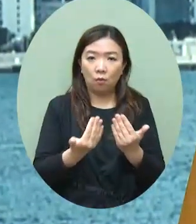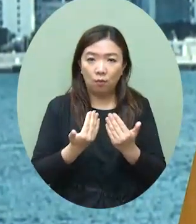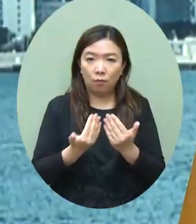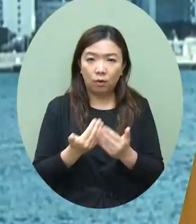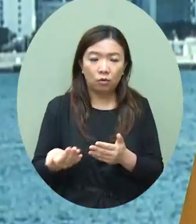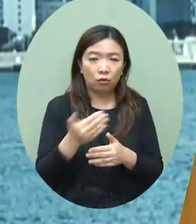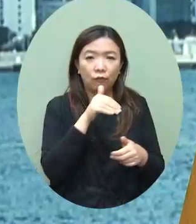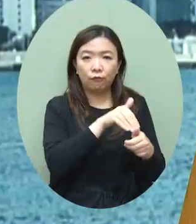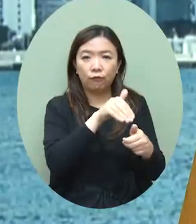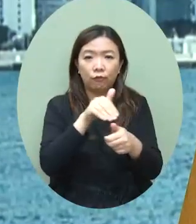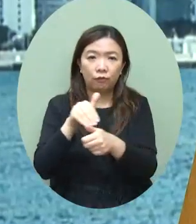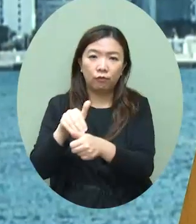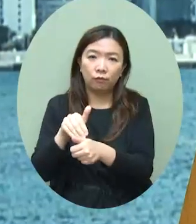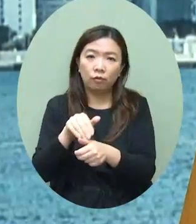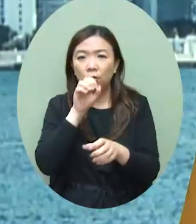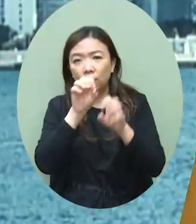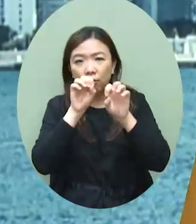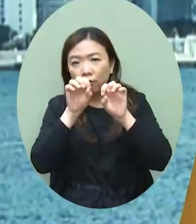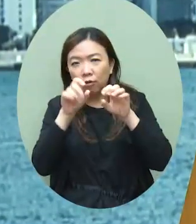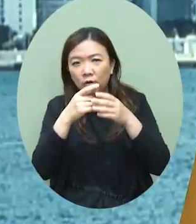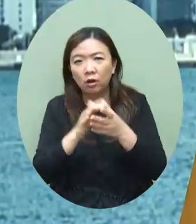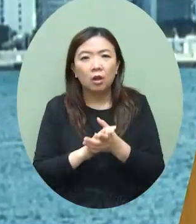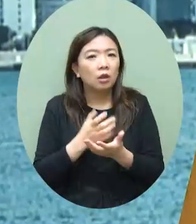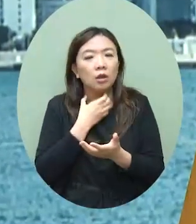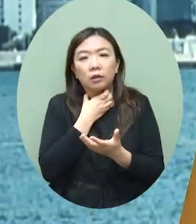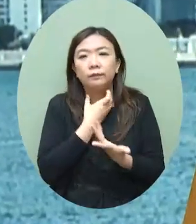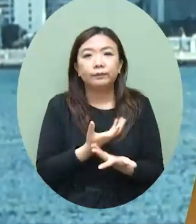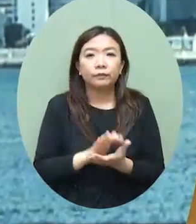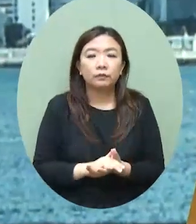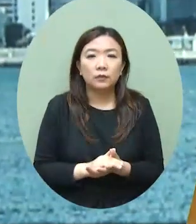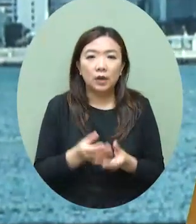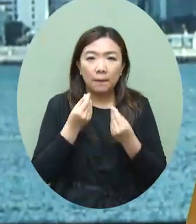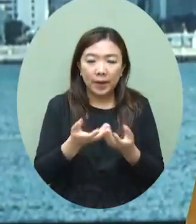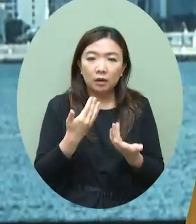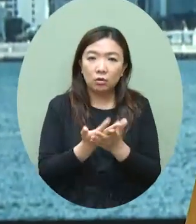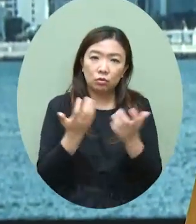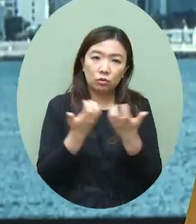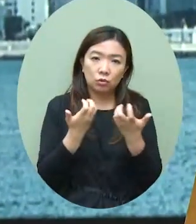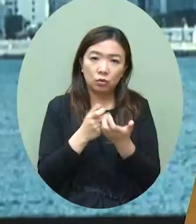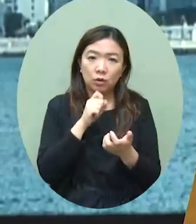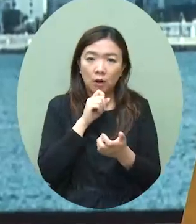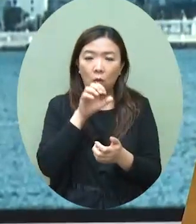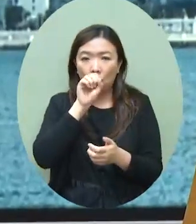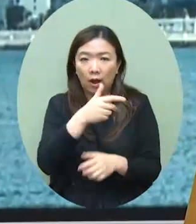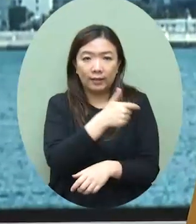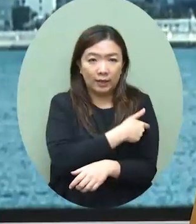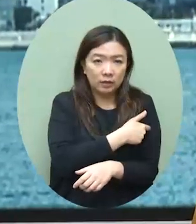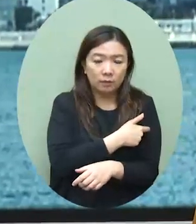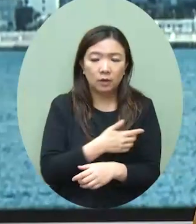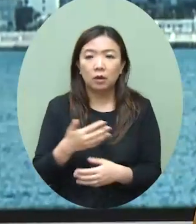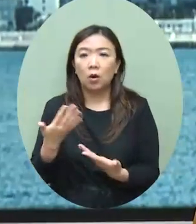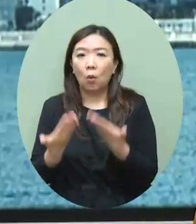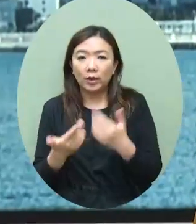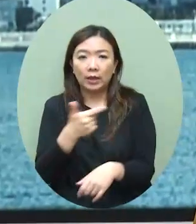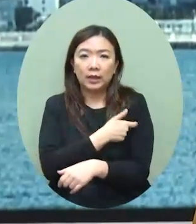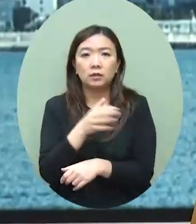咧，呼籲到即係聲嘶力竭㗎啦。亦都提供好多數據，話打針同唔打針